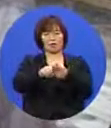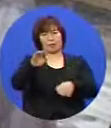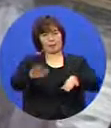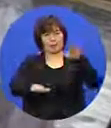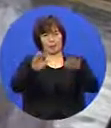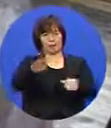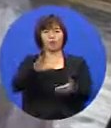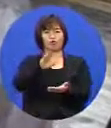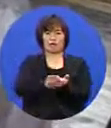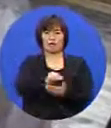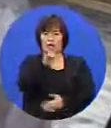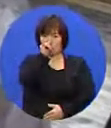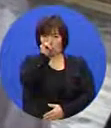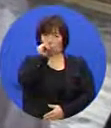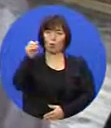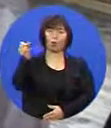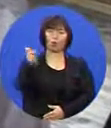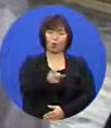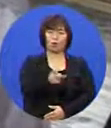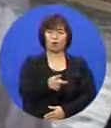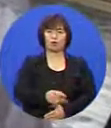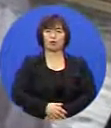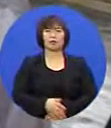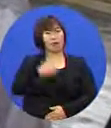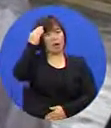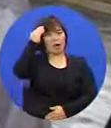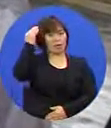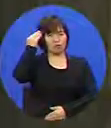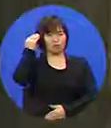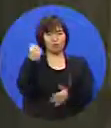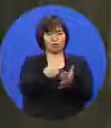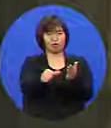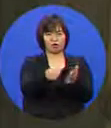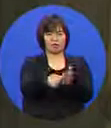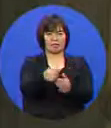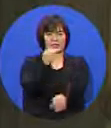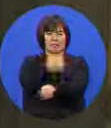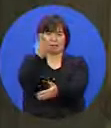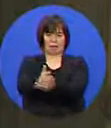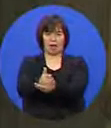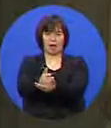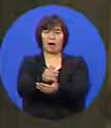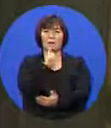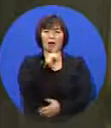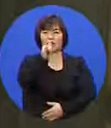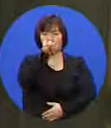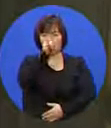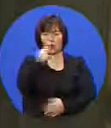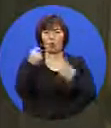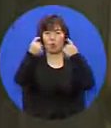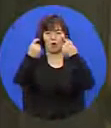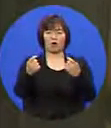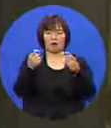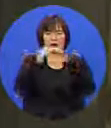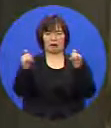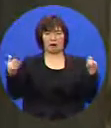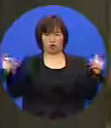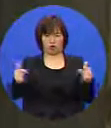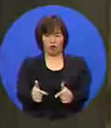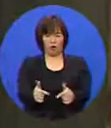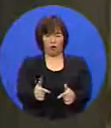차별과 그리고 한국 제품에 대한 불매운동 그리고 관광객 감소로